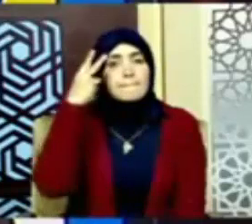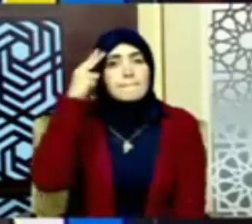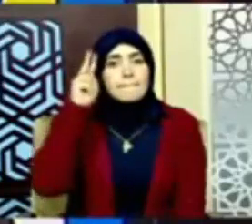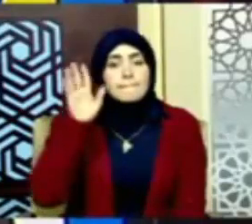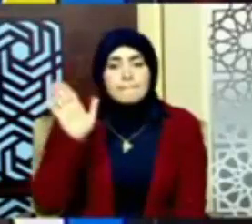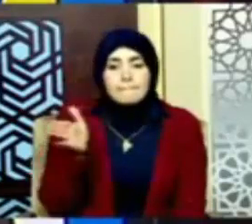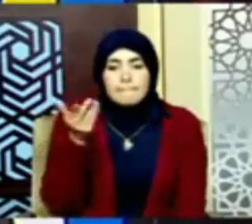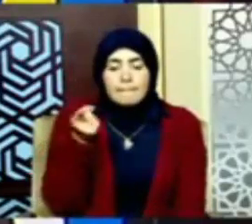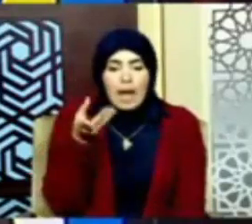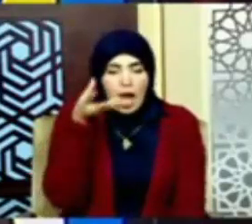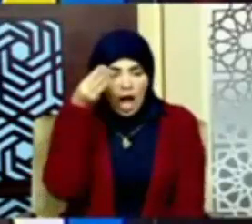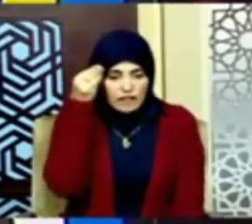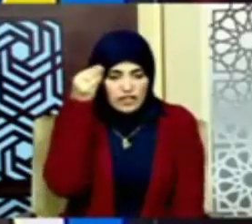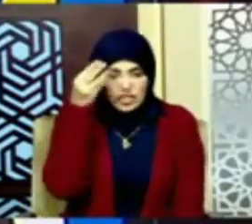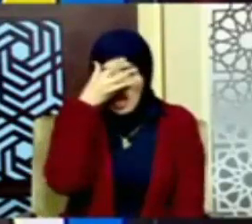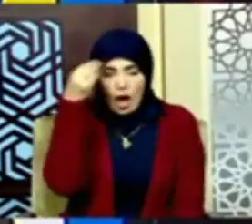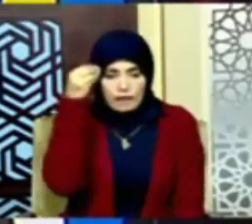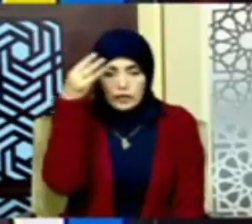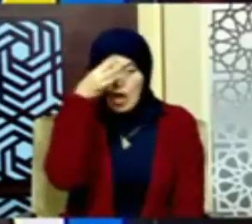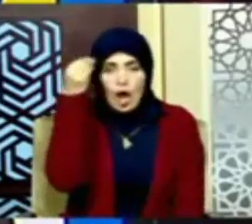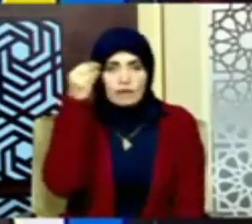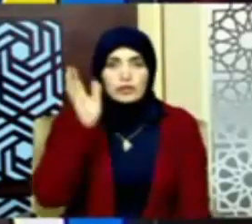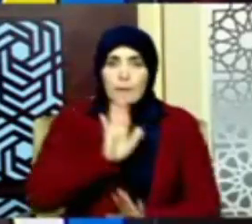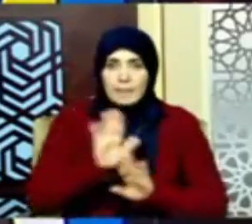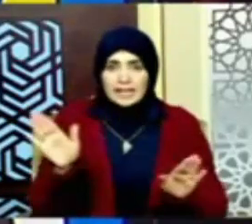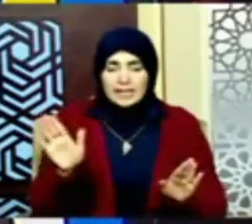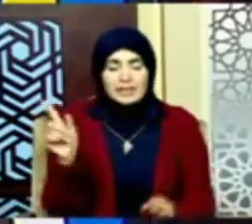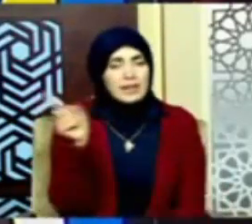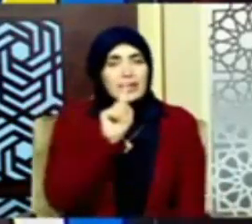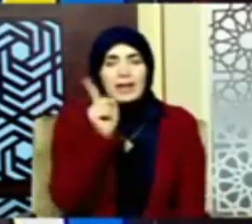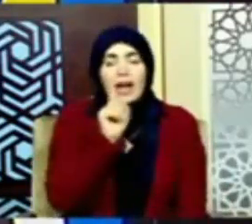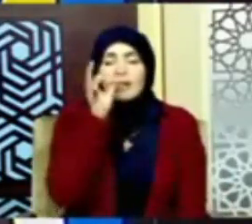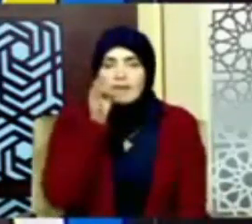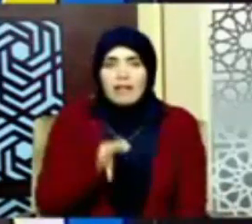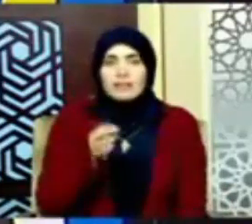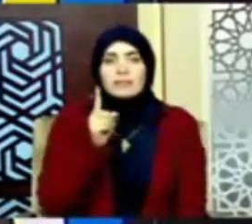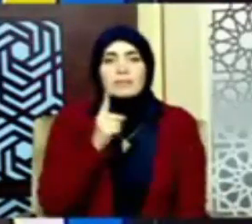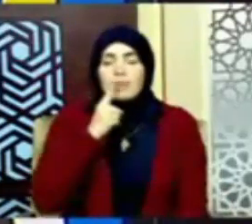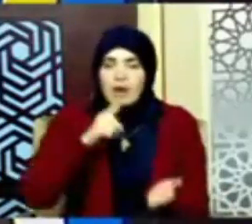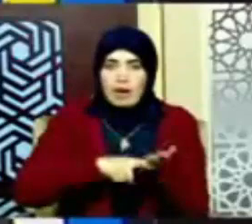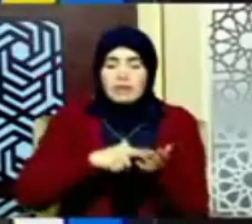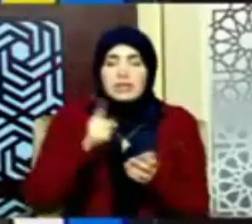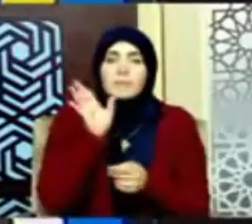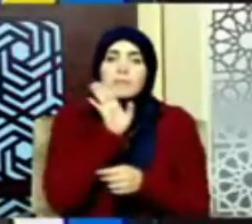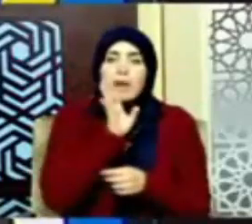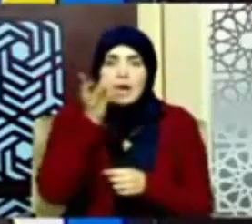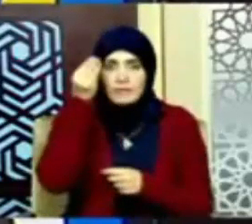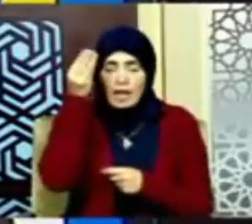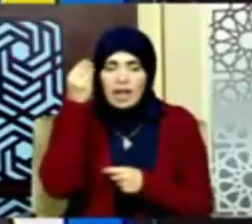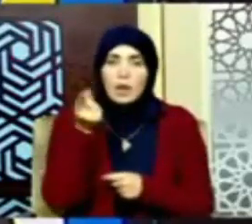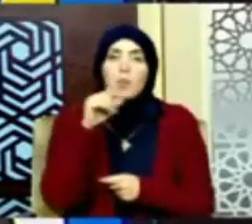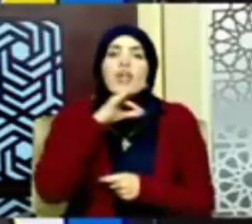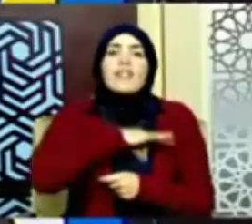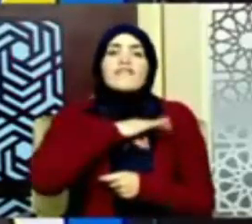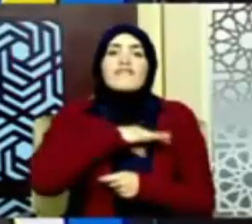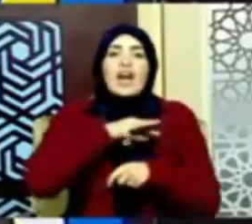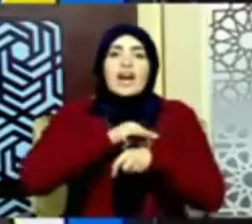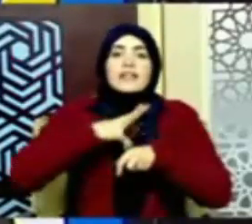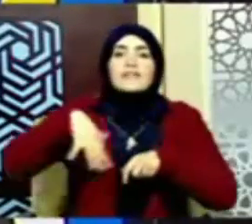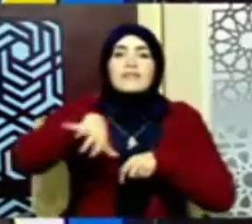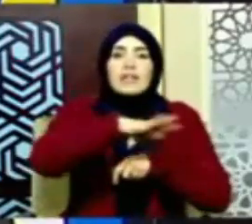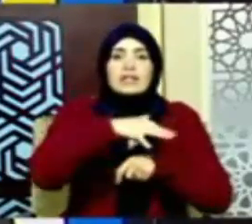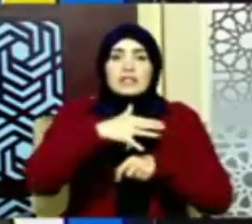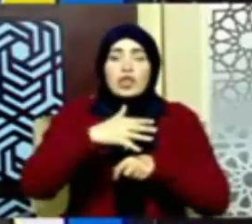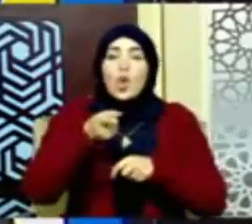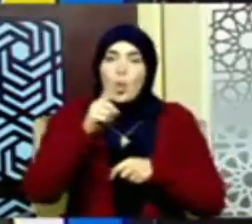حفظ، إنما العلم ما نفع. أن يتحول إلى نفع الناس وبناء